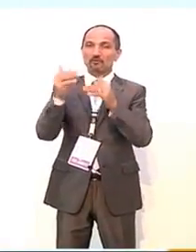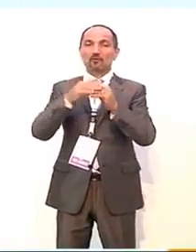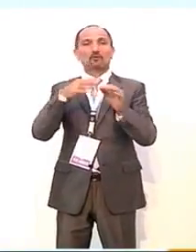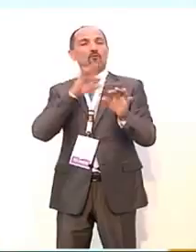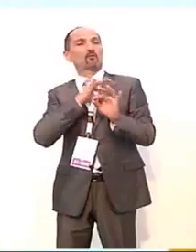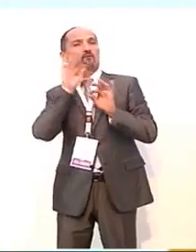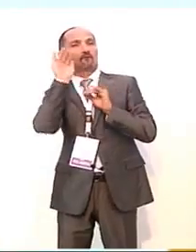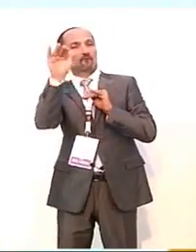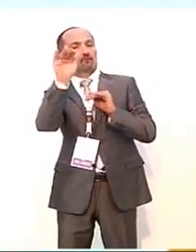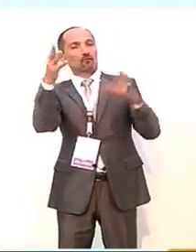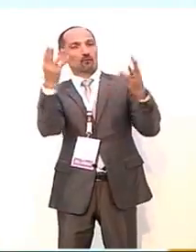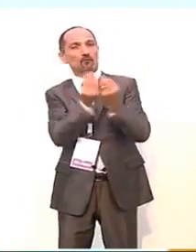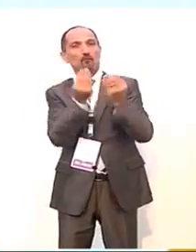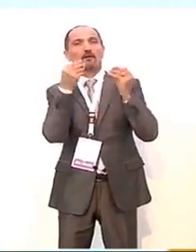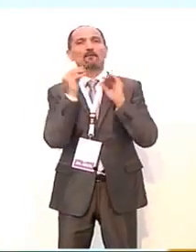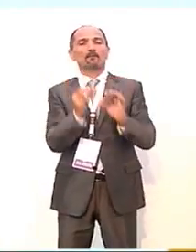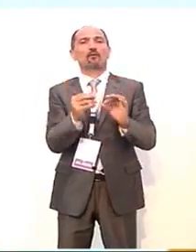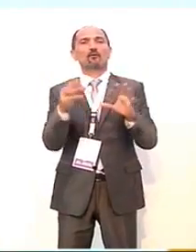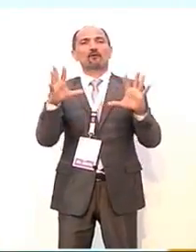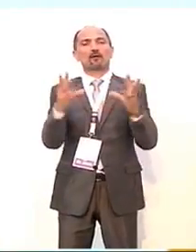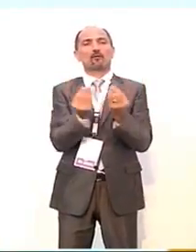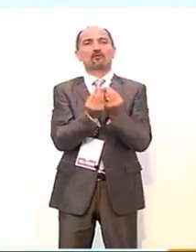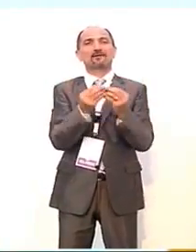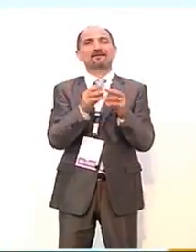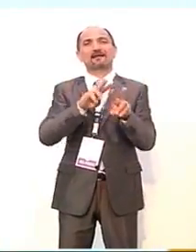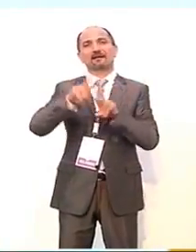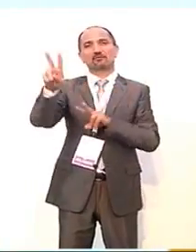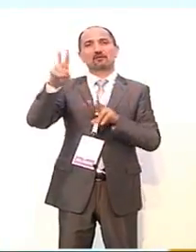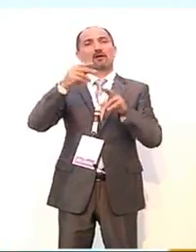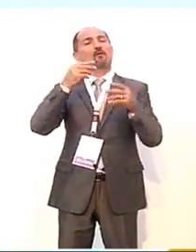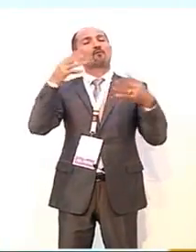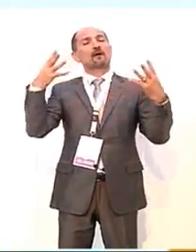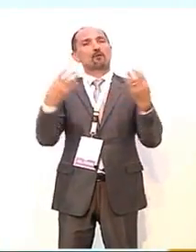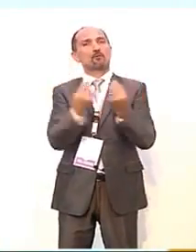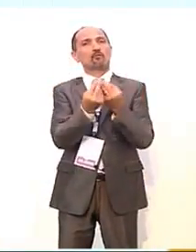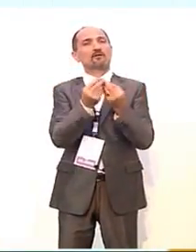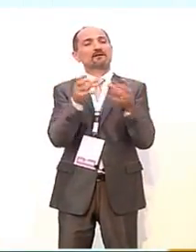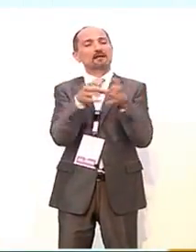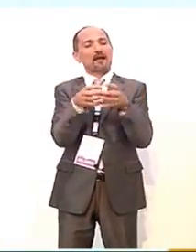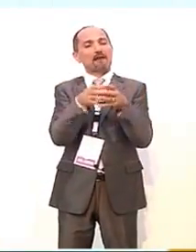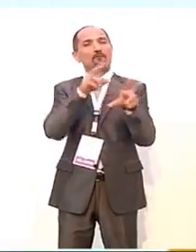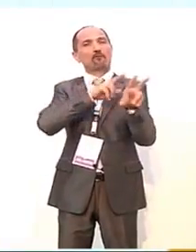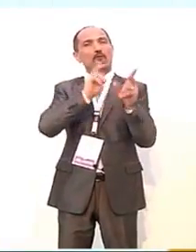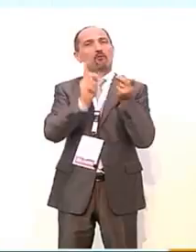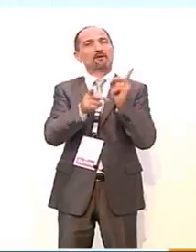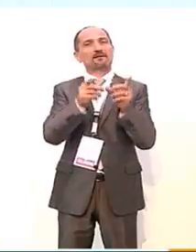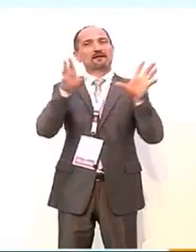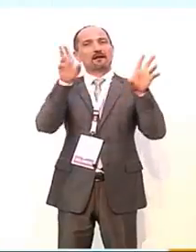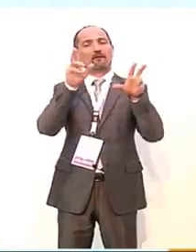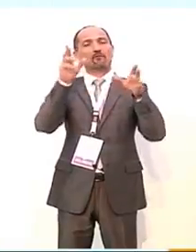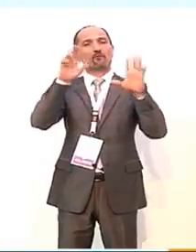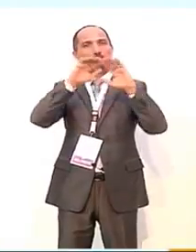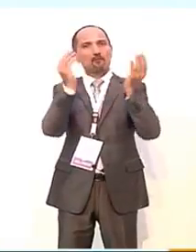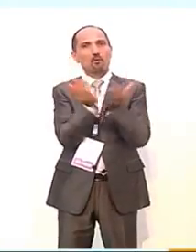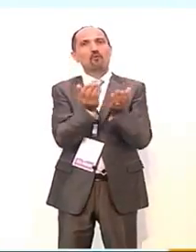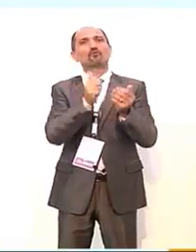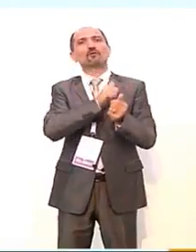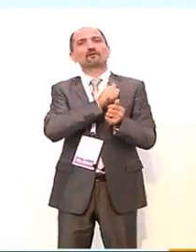destino comune, una comunità nazionale, una comunità politica, in un mondo di persone